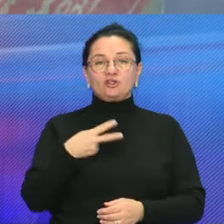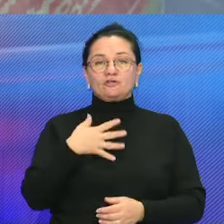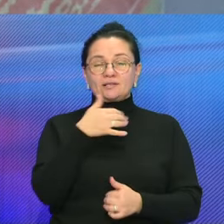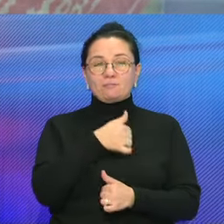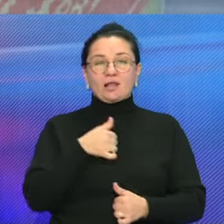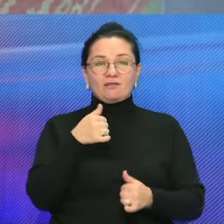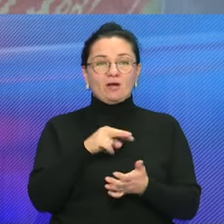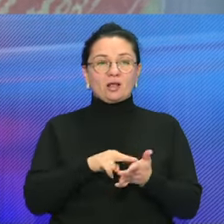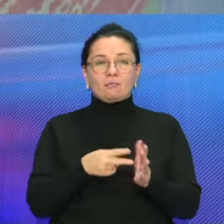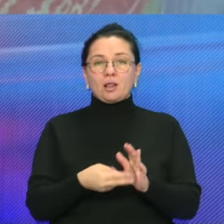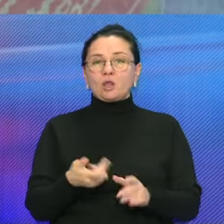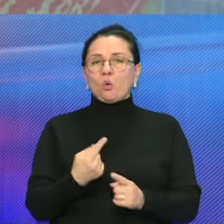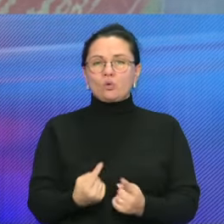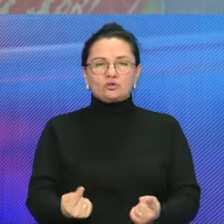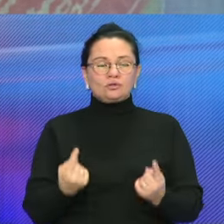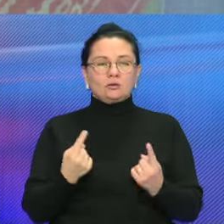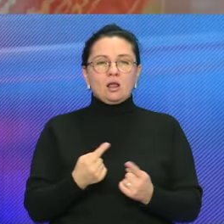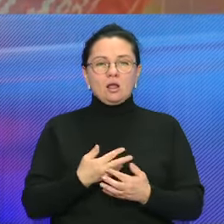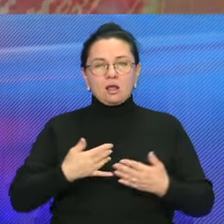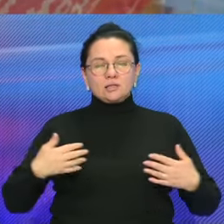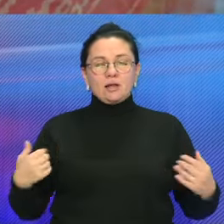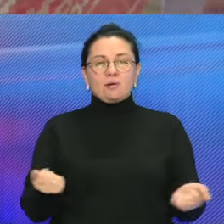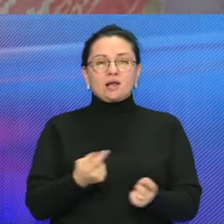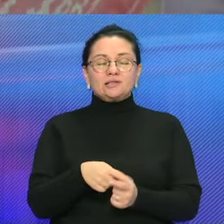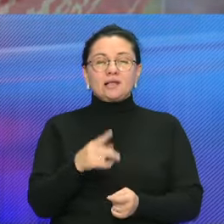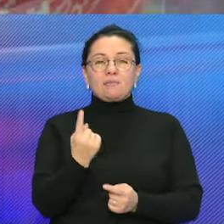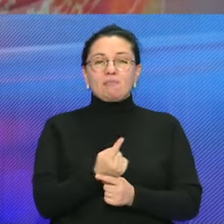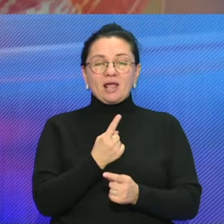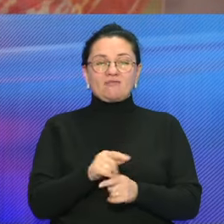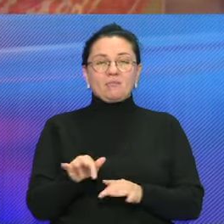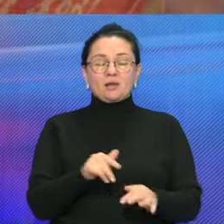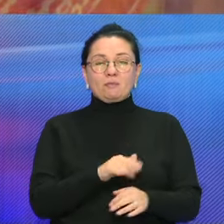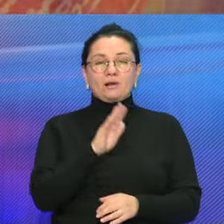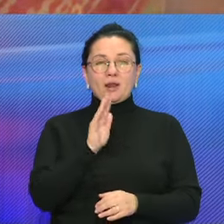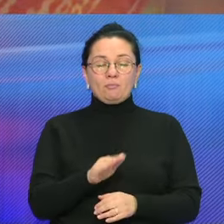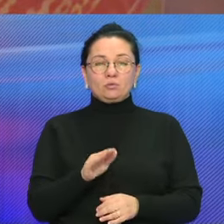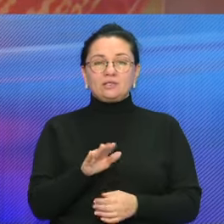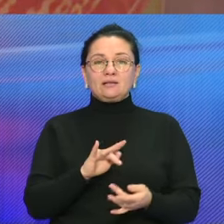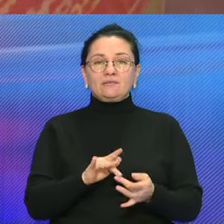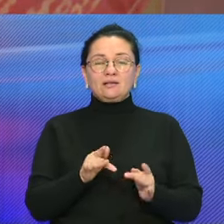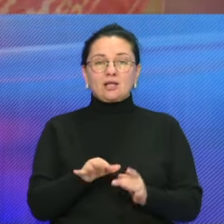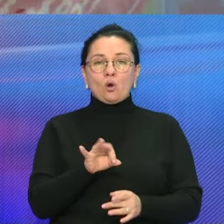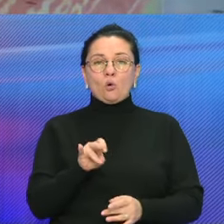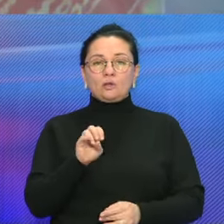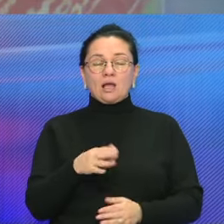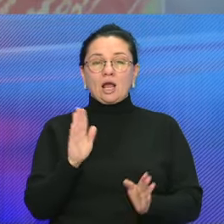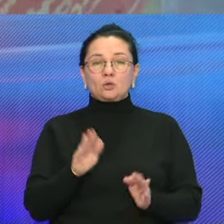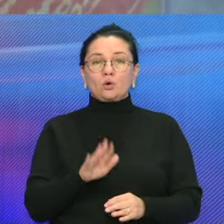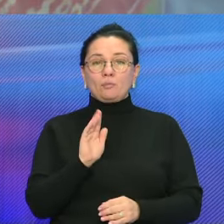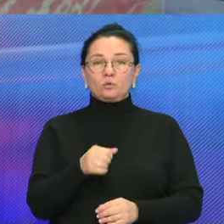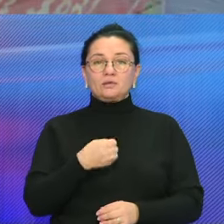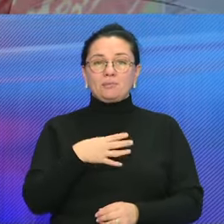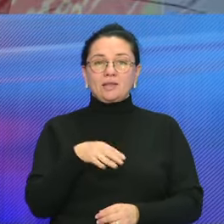План вельмі насычаны. Першым фестывальным мерапрыемствам стане онлайн-квіз па слядах перамогі, які пройдзе ўжо 15